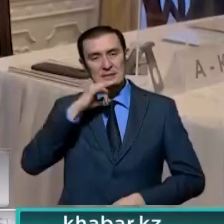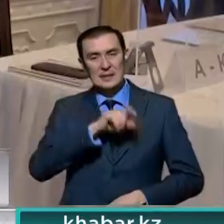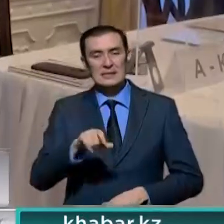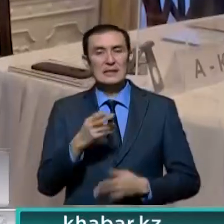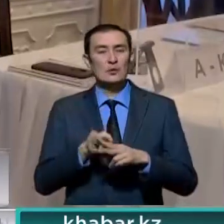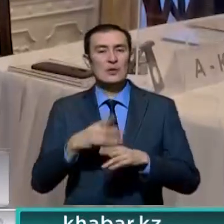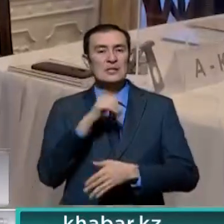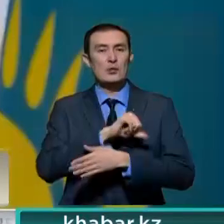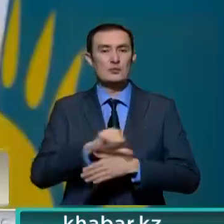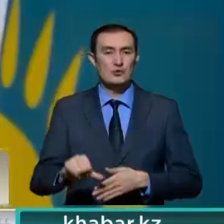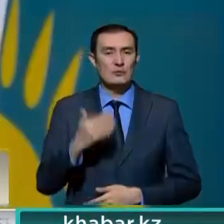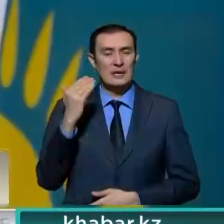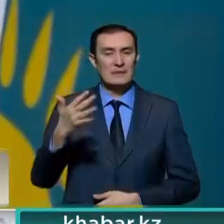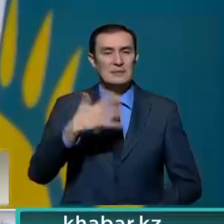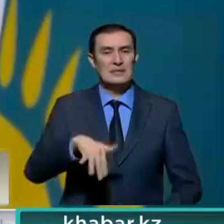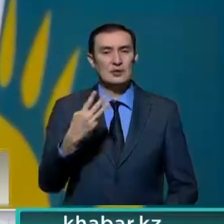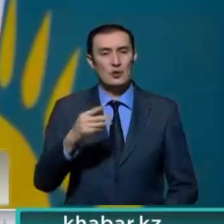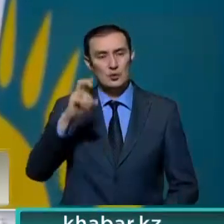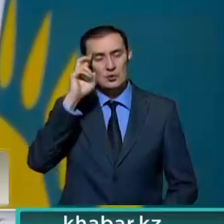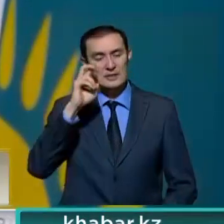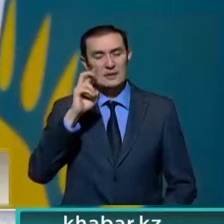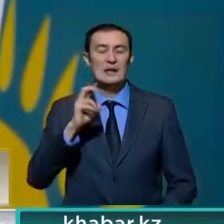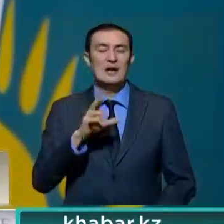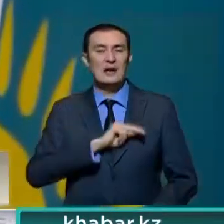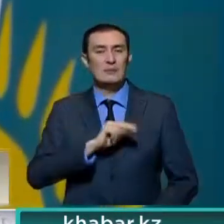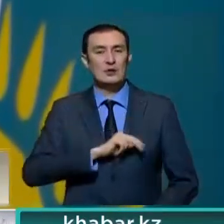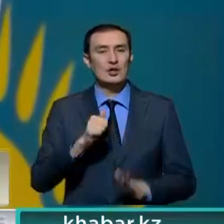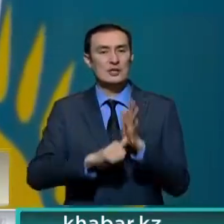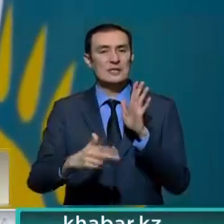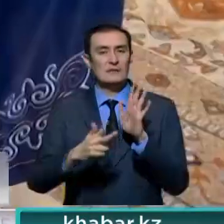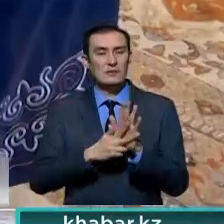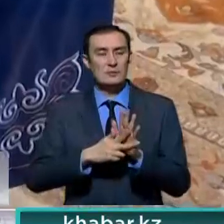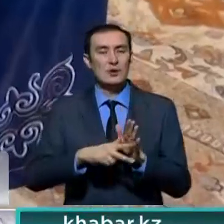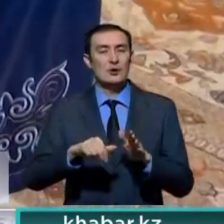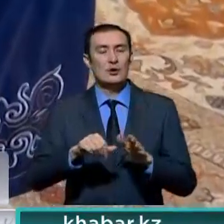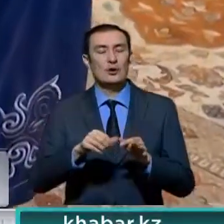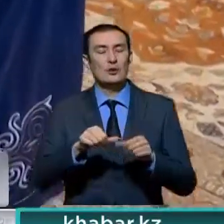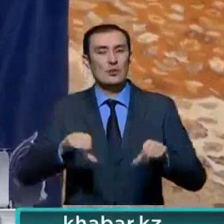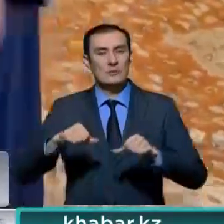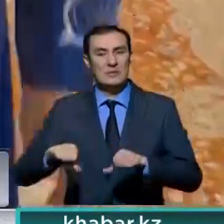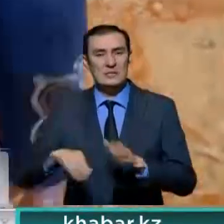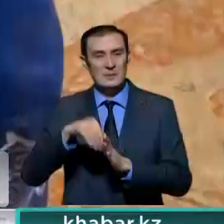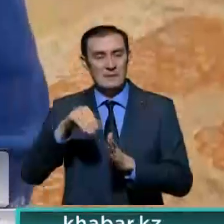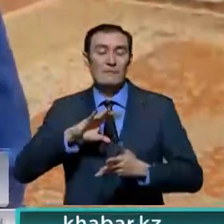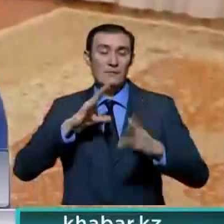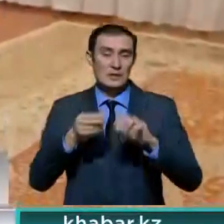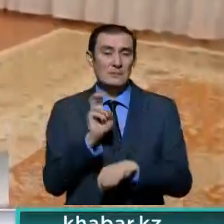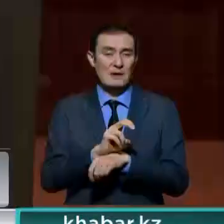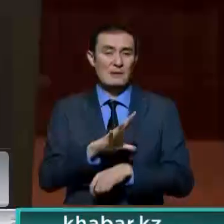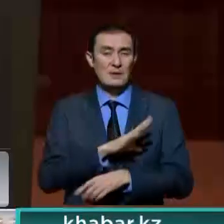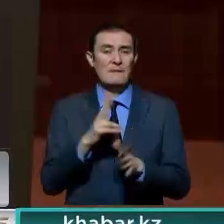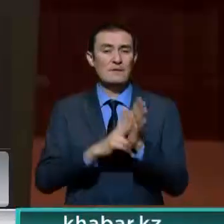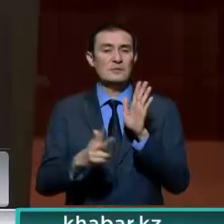находящиеся за рубежом. Для них в 53 государствах работали 68 участковых избирательных комиссий, а в целом явка там